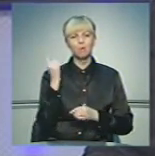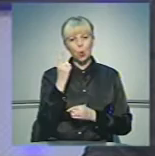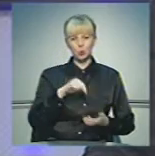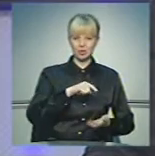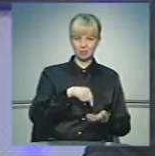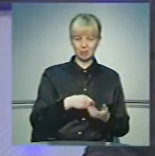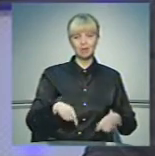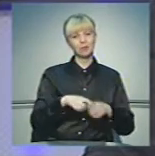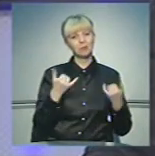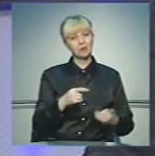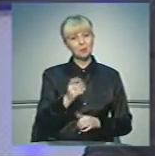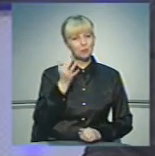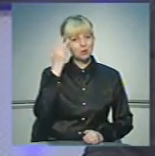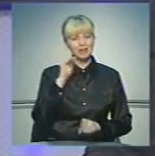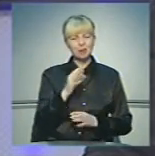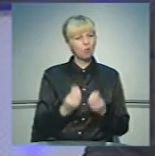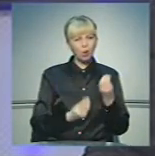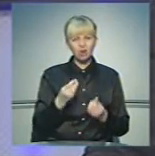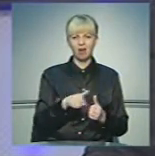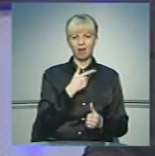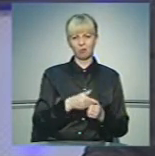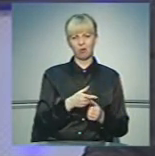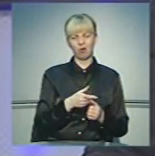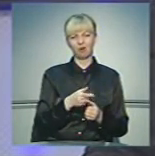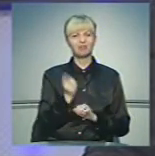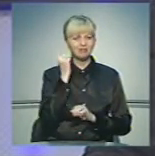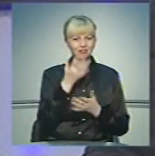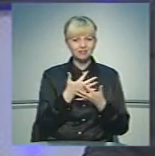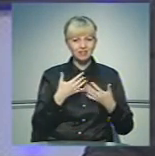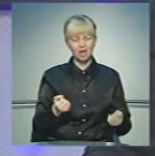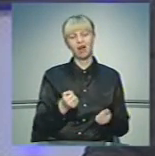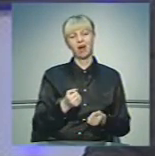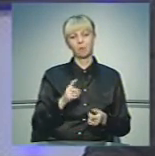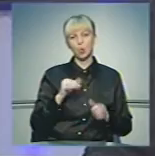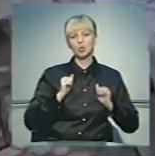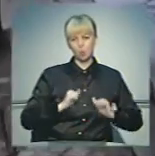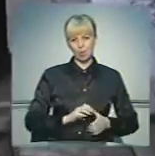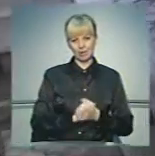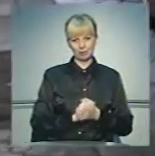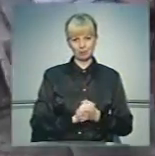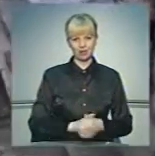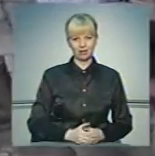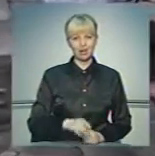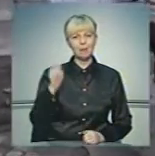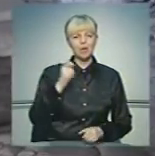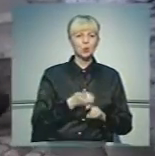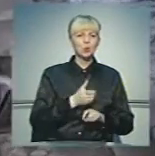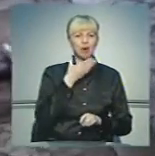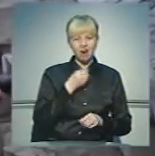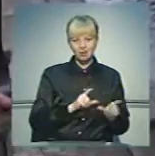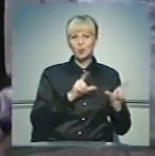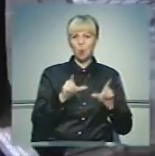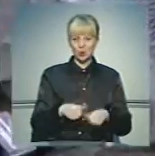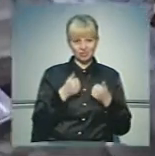містом. Тепер вони мріють не про іграшки чи про гаджети, а про спокій та мир. Доїхали, дуже гарно